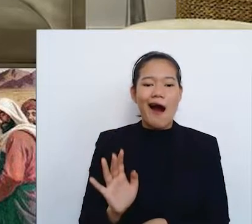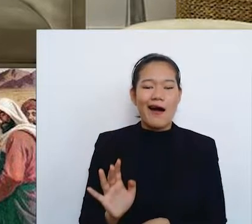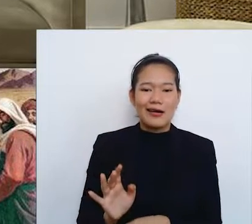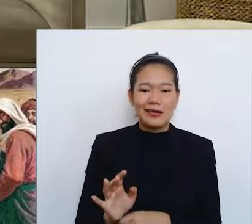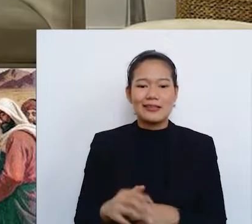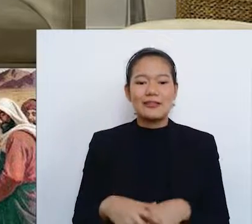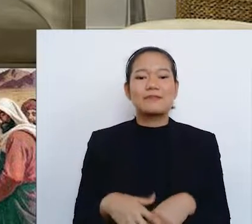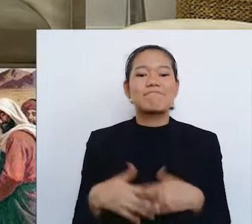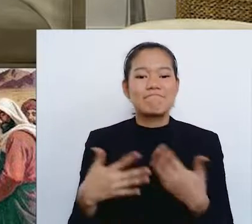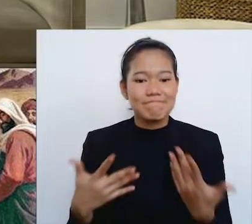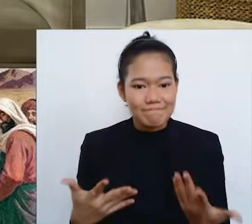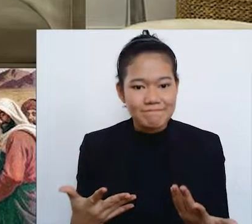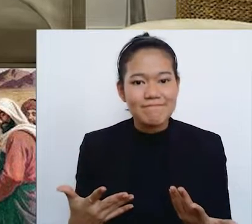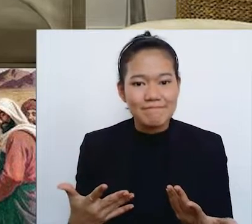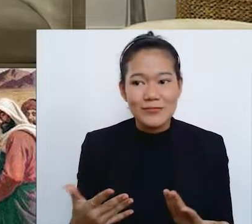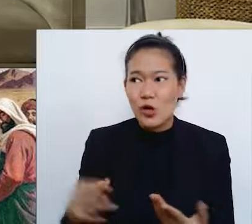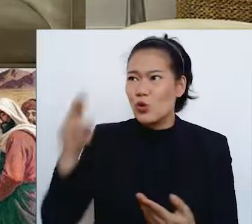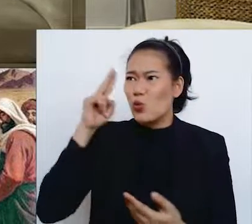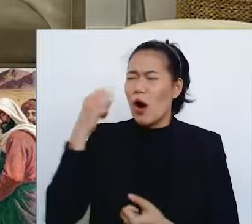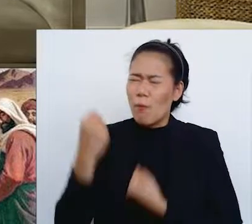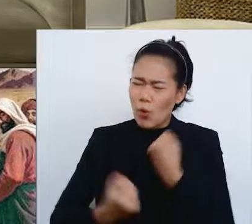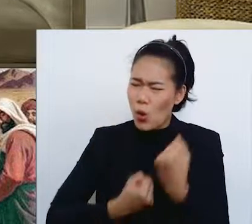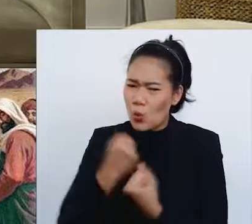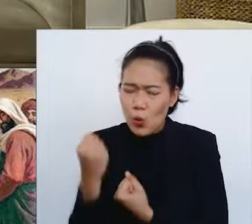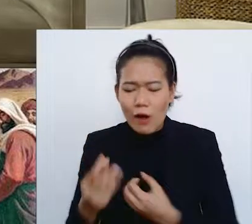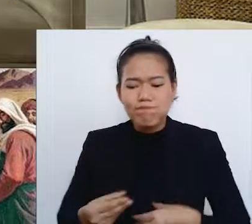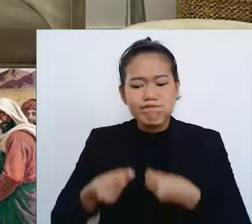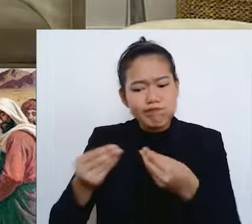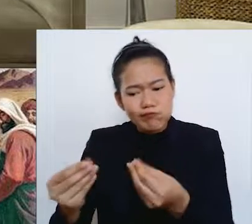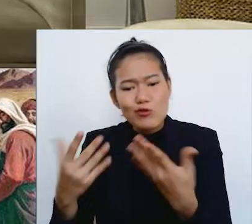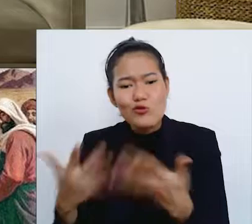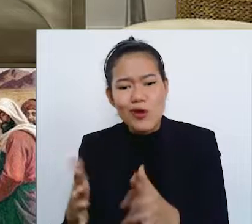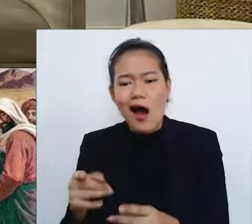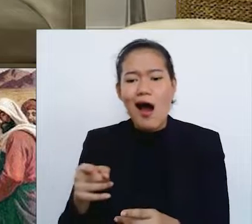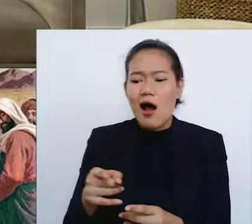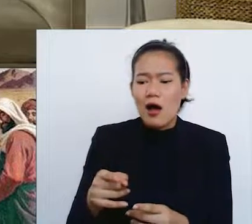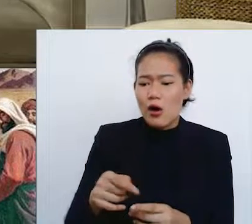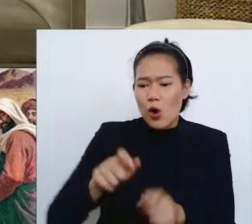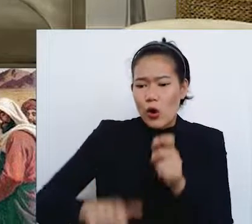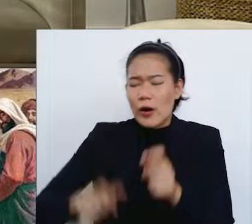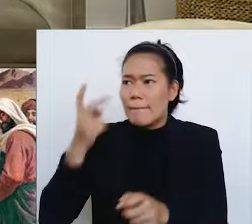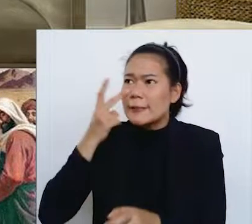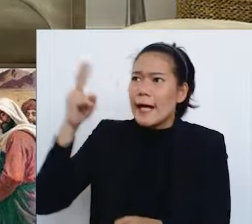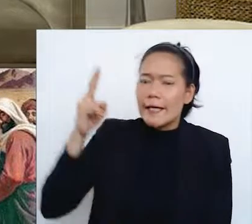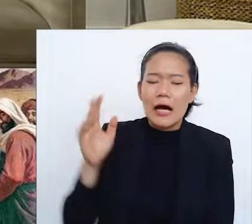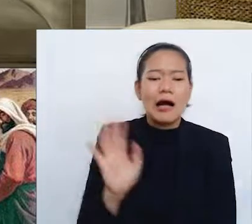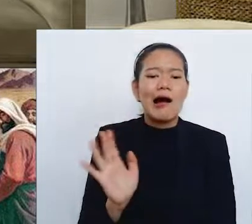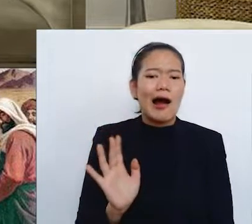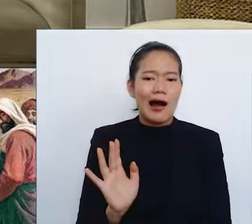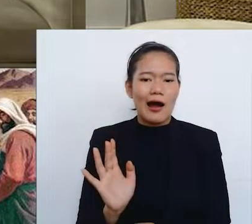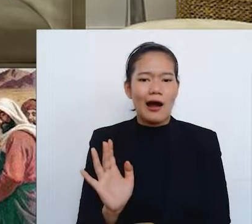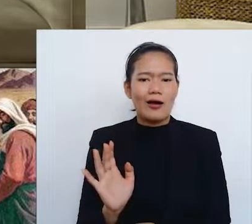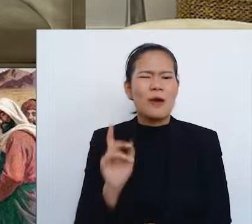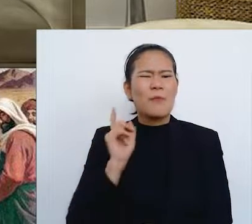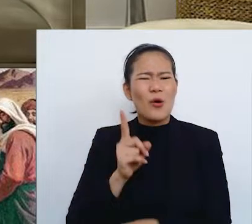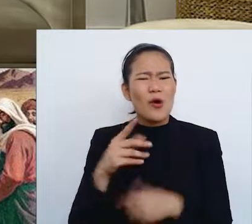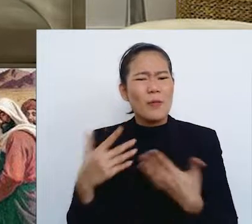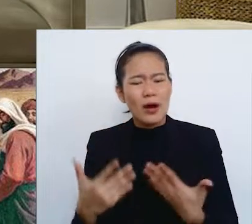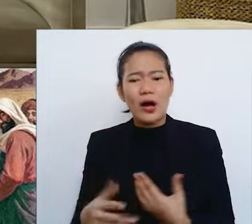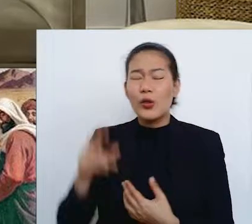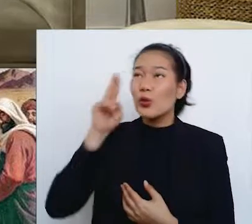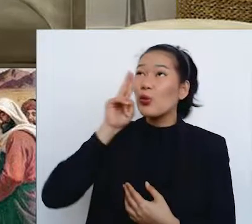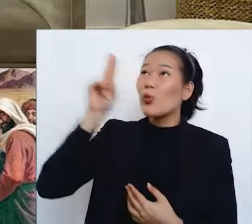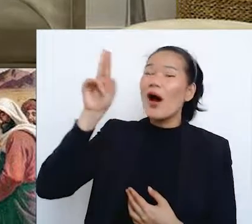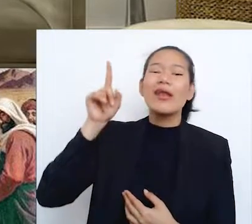Tuhan. Semua yang sudah Tuhan lakukan tidak cukup meyakinkan mereka bahwa